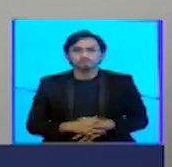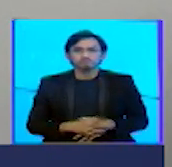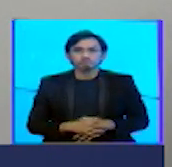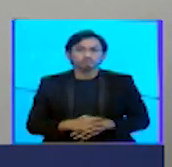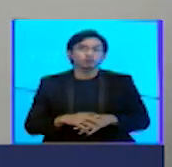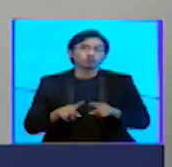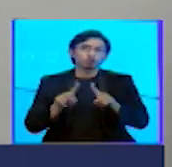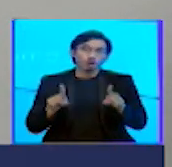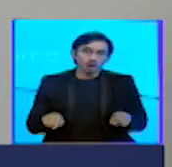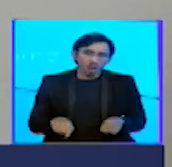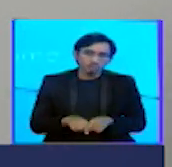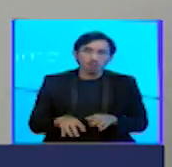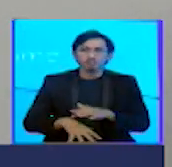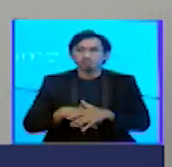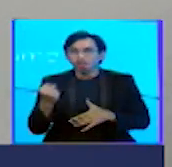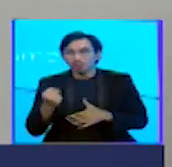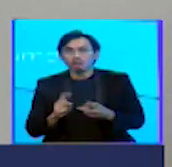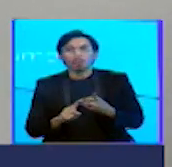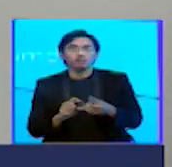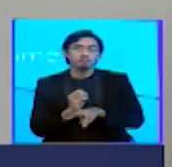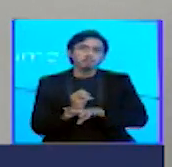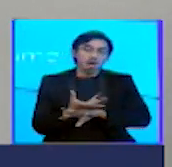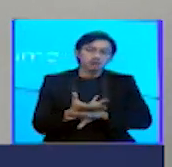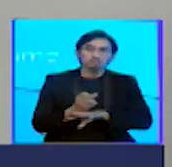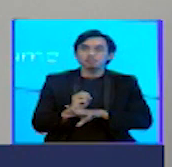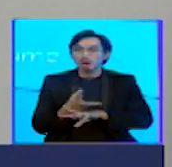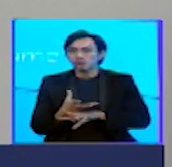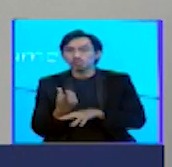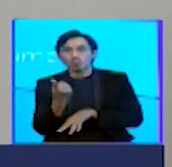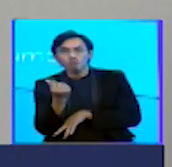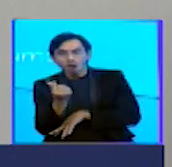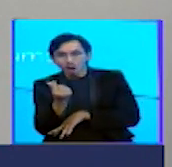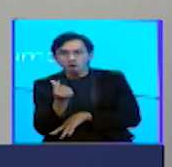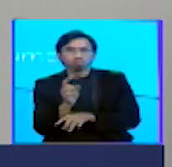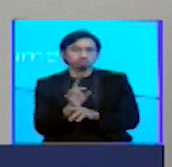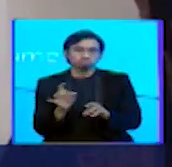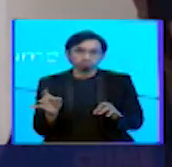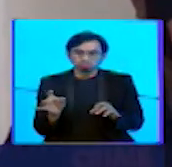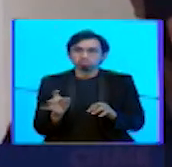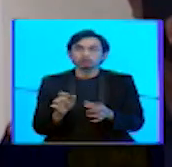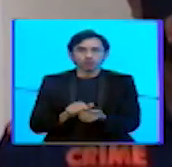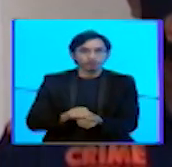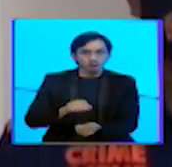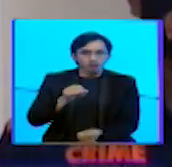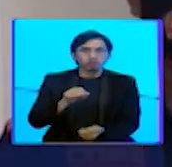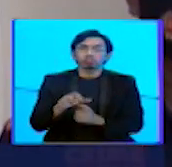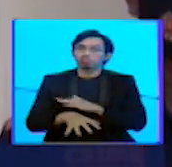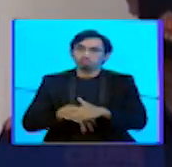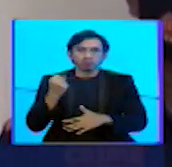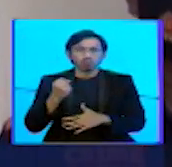Pak? Ya, perhiasan, surat berharga ada. Sama ya sertifikat-sertifikat yang kasih ciri-ciri